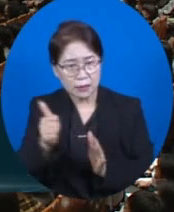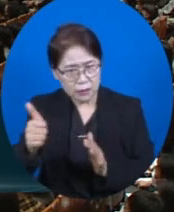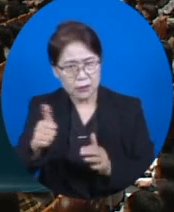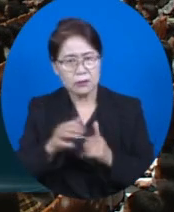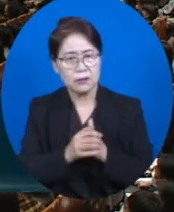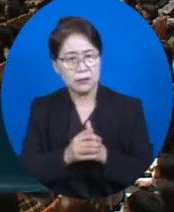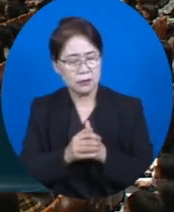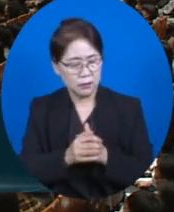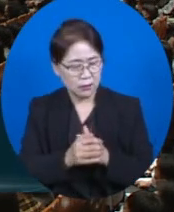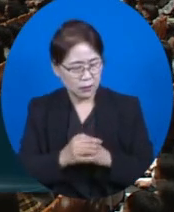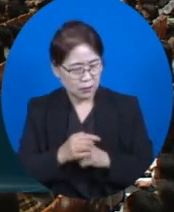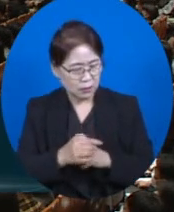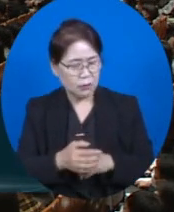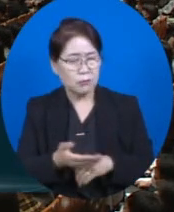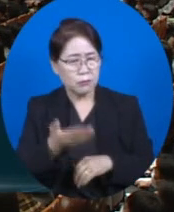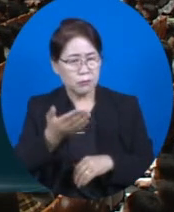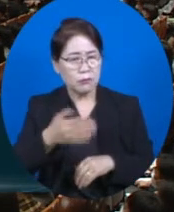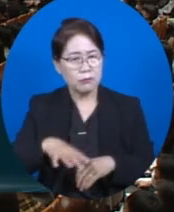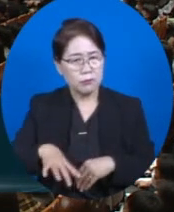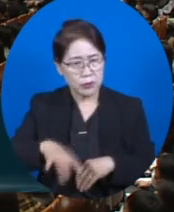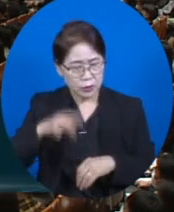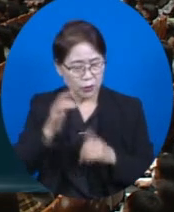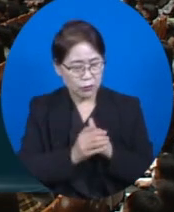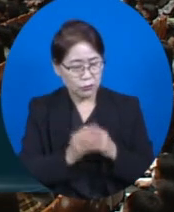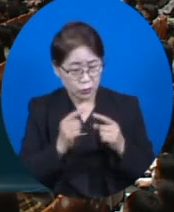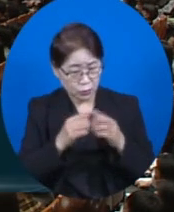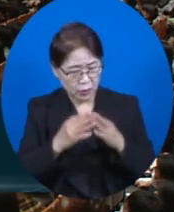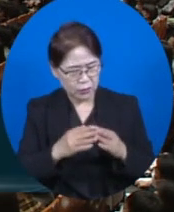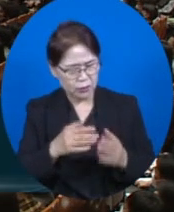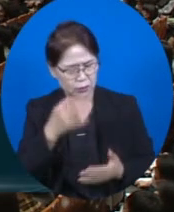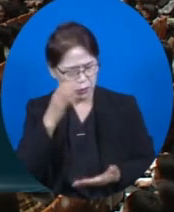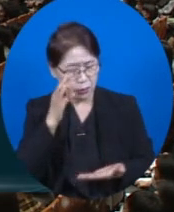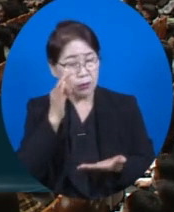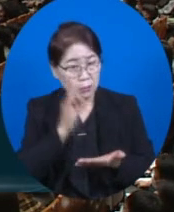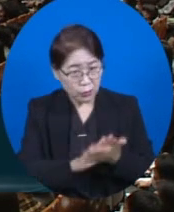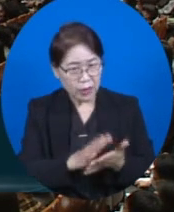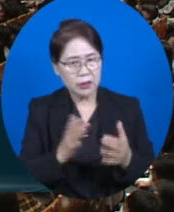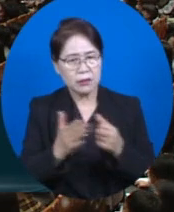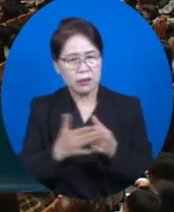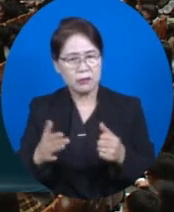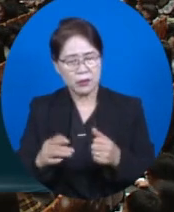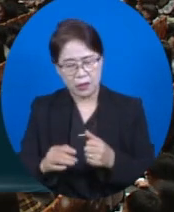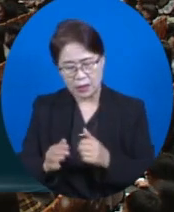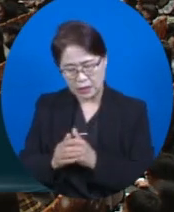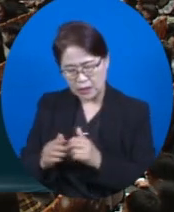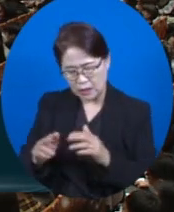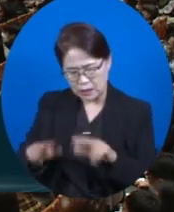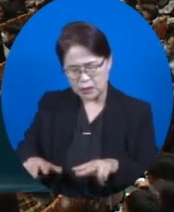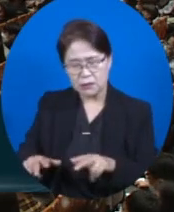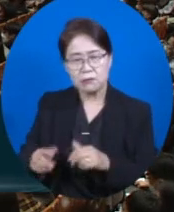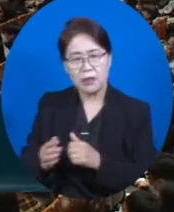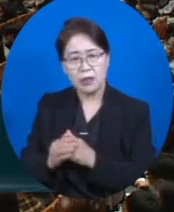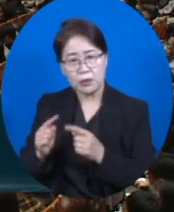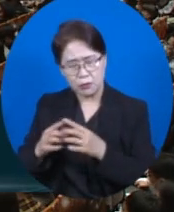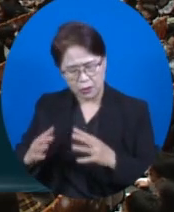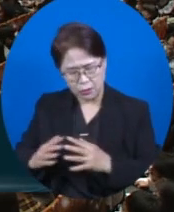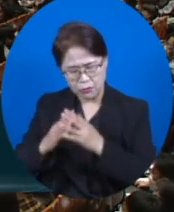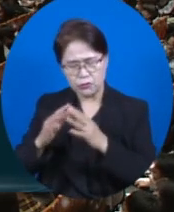첫 성전을 보았으므로 이제이 성전의 기초가 놓임을 보고 대성통곡 하였으나